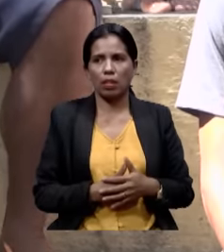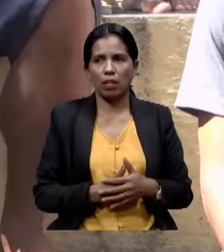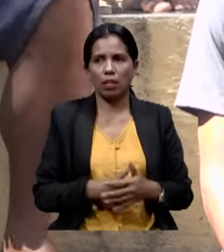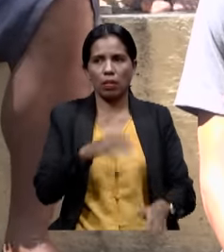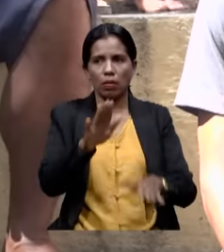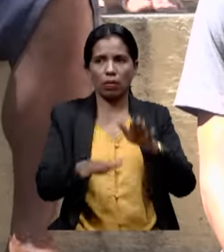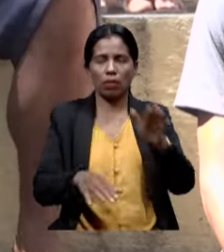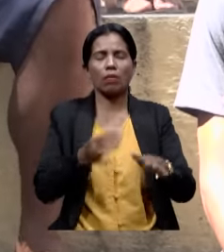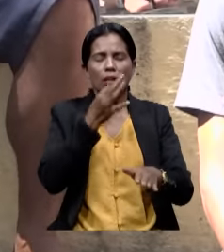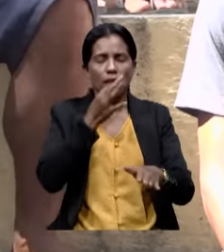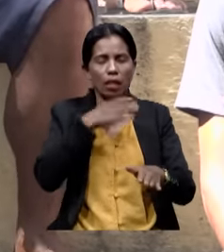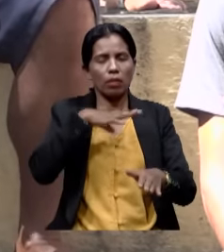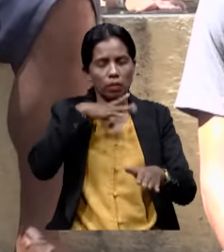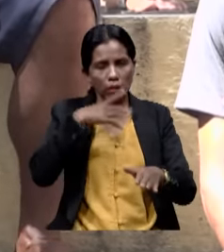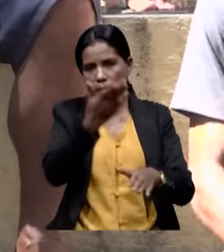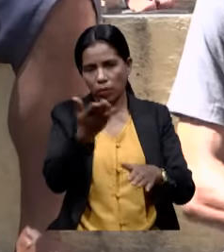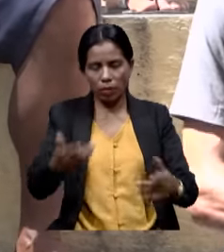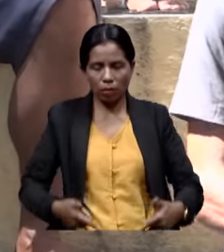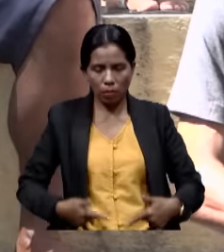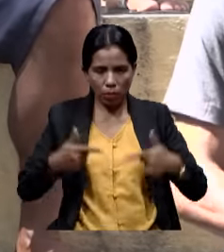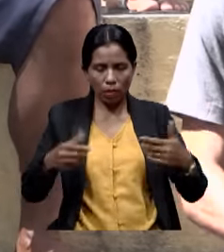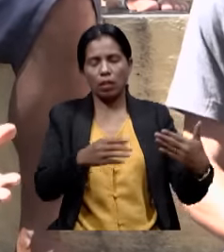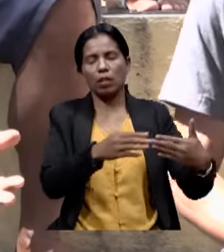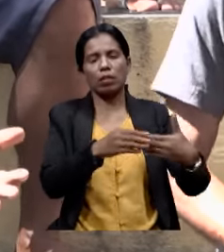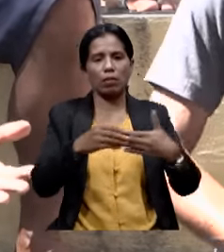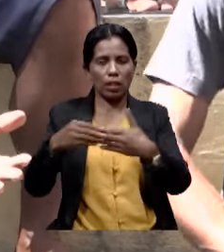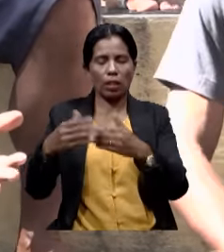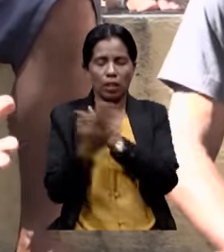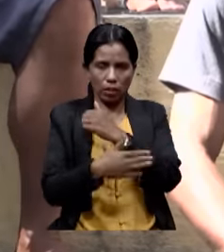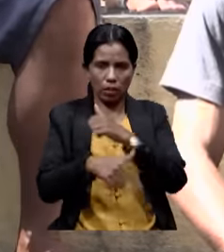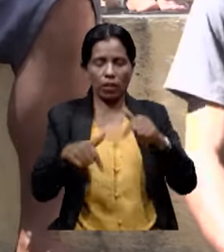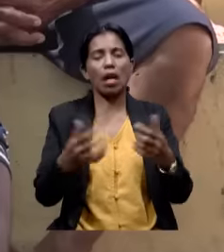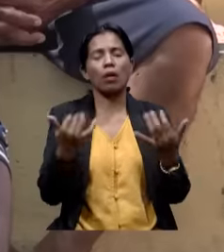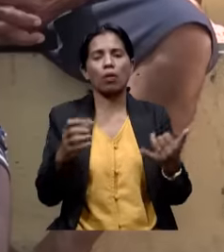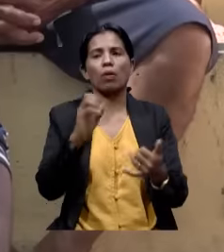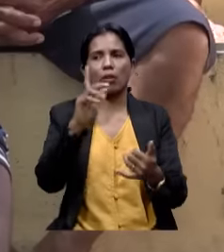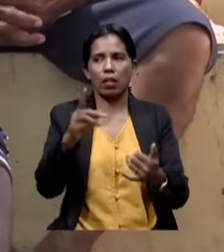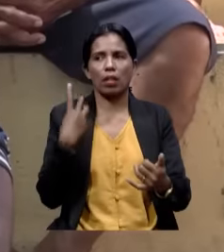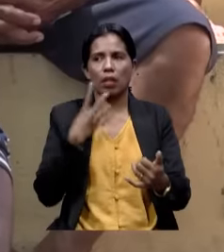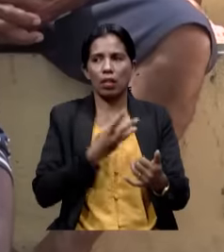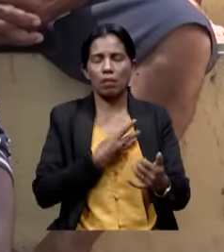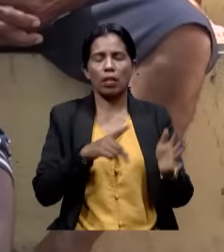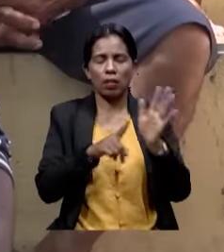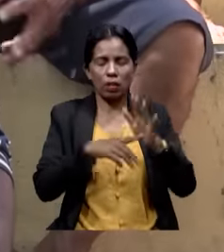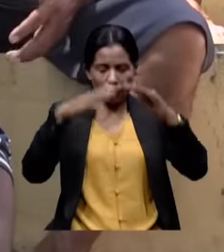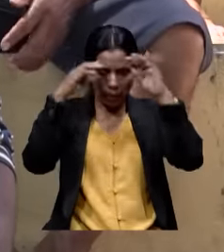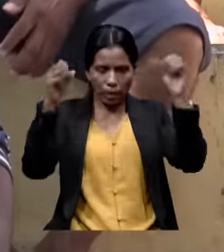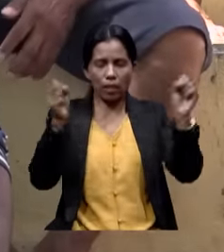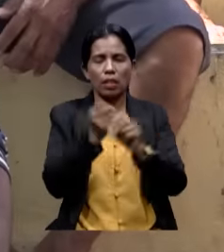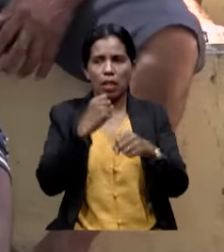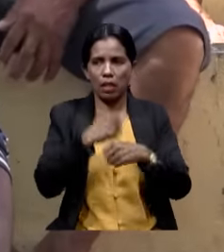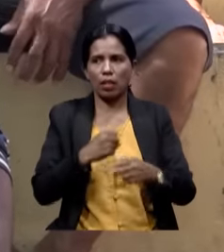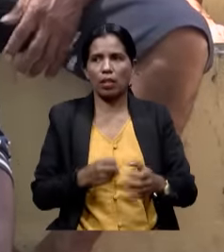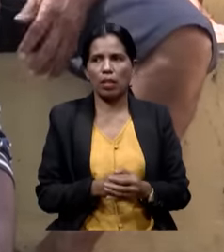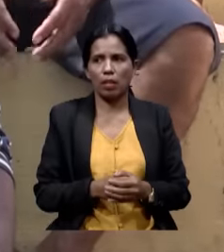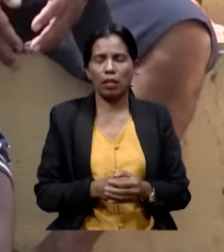ke hanir fo ya ni ma ita bo sire mor sori be o ilo ro ku kun raiden ma sta ora la bo tira Ami ator itu mas. Kalau presiden itu halu ini, presiden itu ya